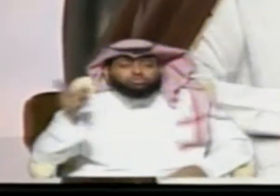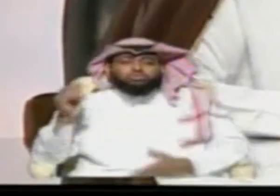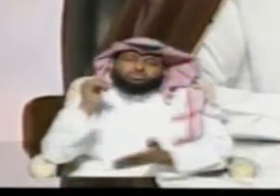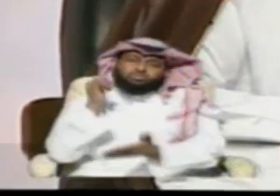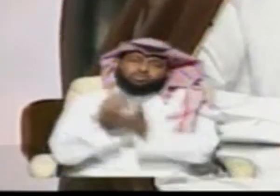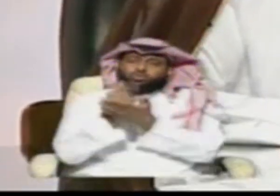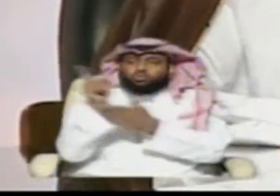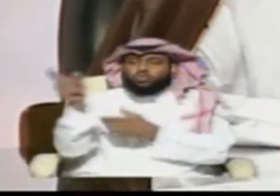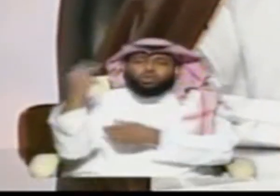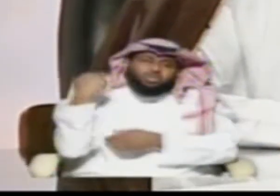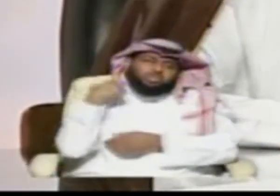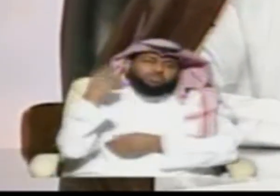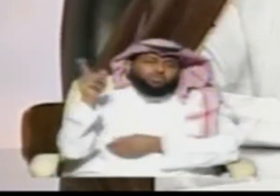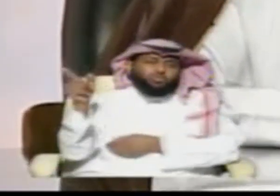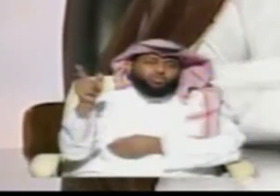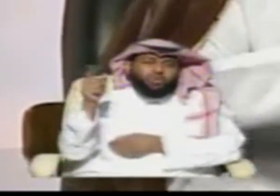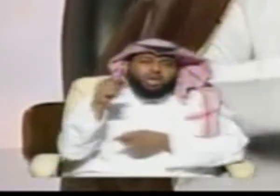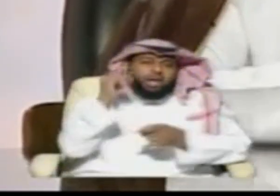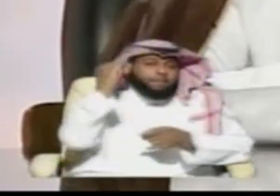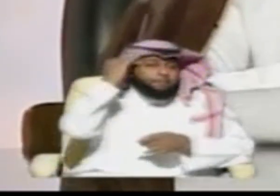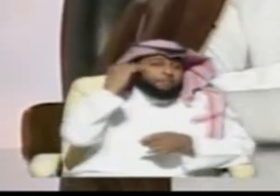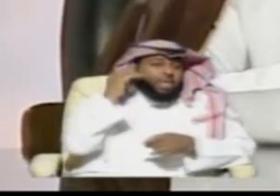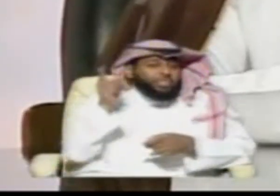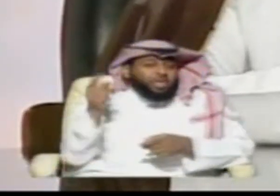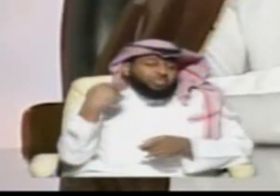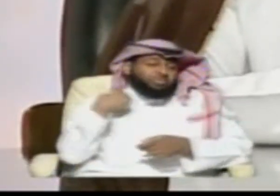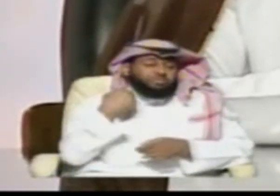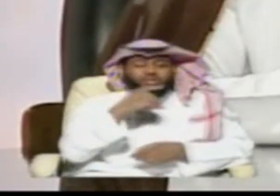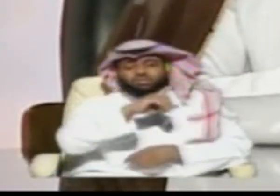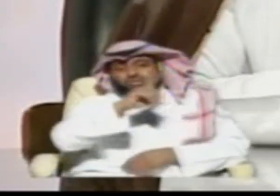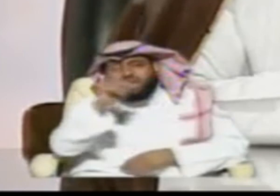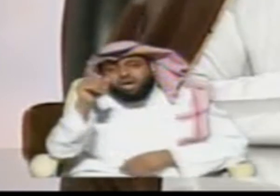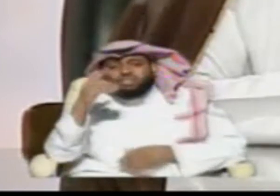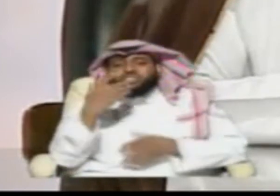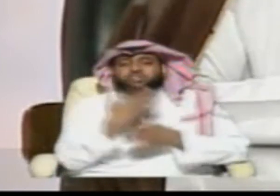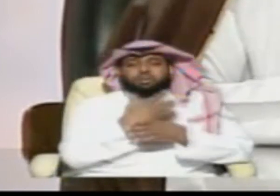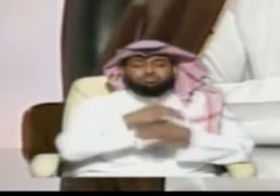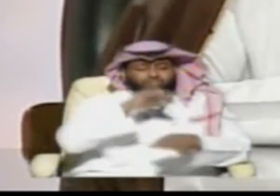رفضه، وليس عليها أن تشتبك معه في نزاع